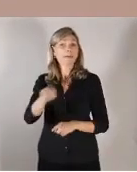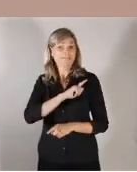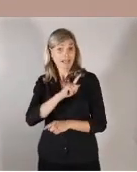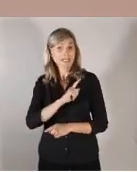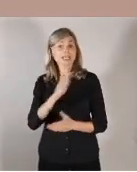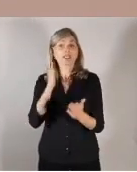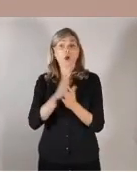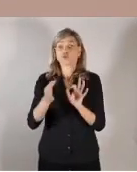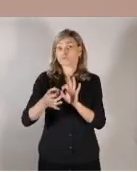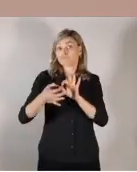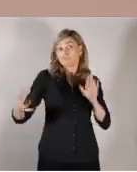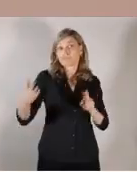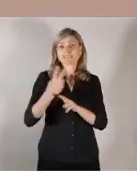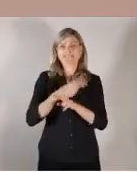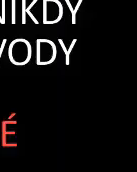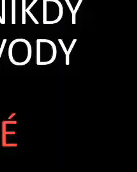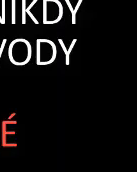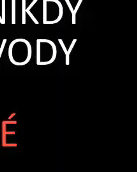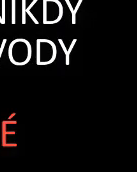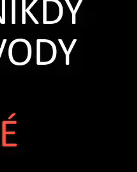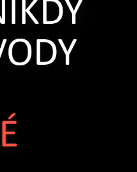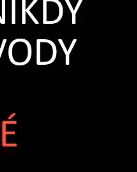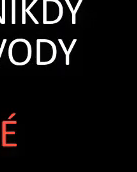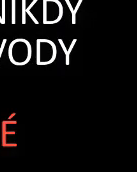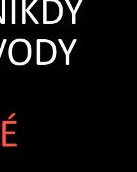veřejné vodarenské infrastruktury subjektům,